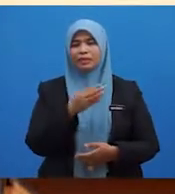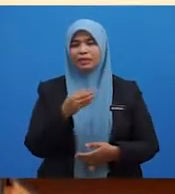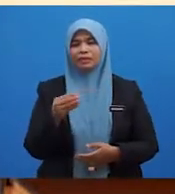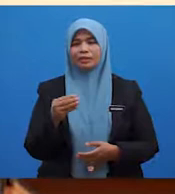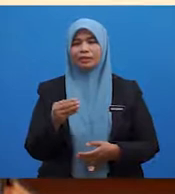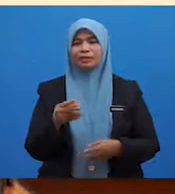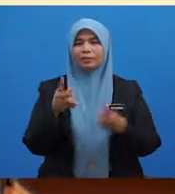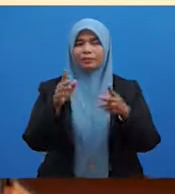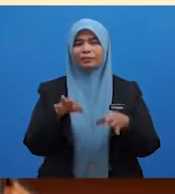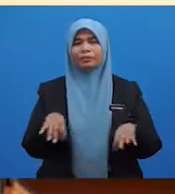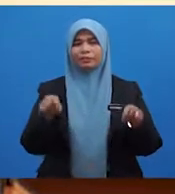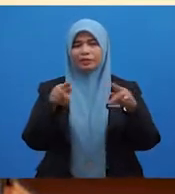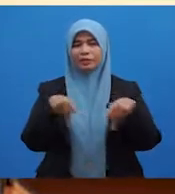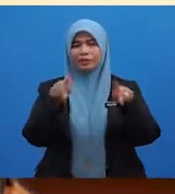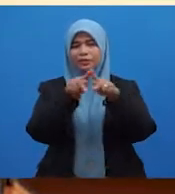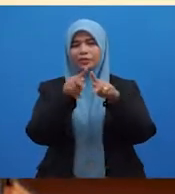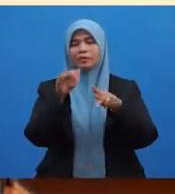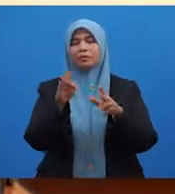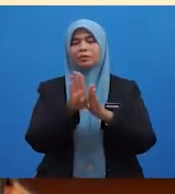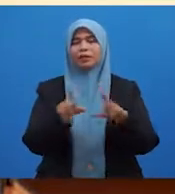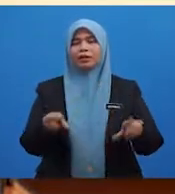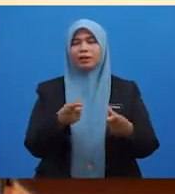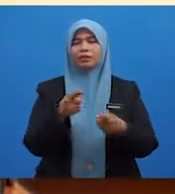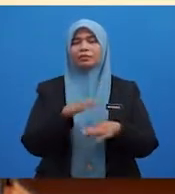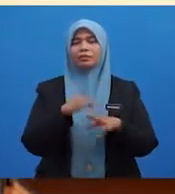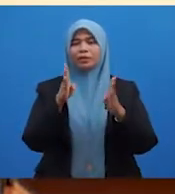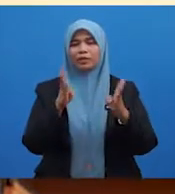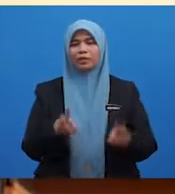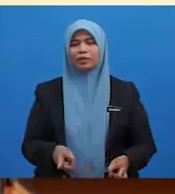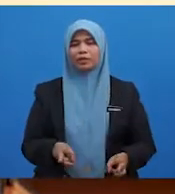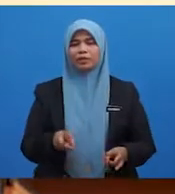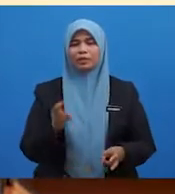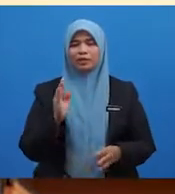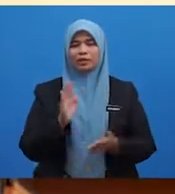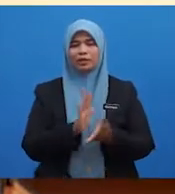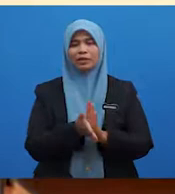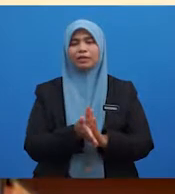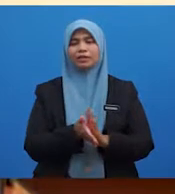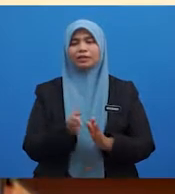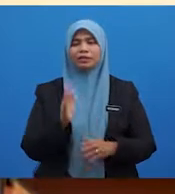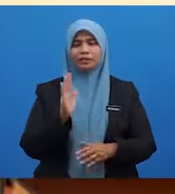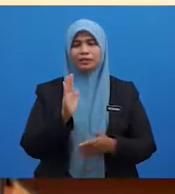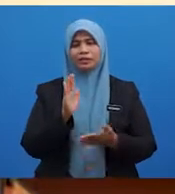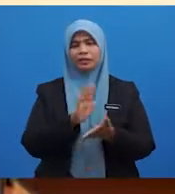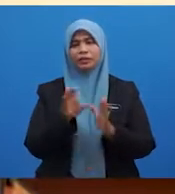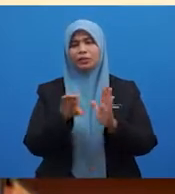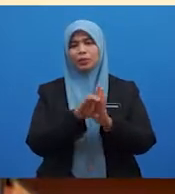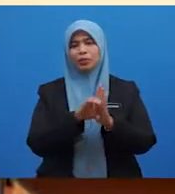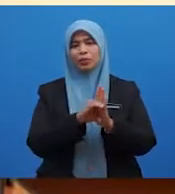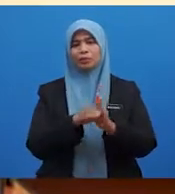Manakala, peristiwa yang berlaku pada watak akan dijadikan contoh